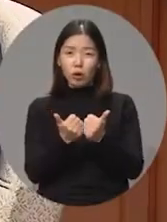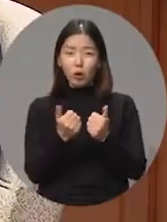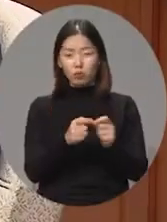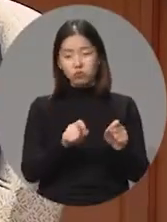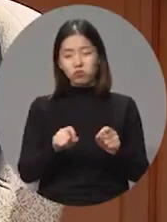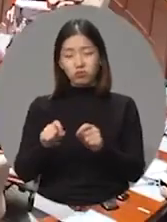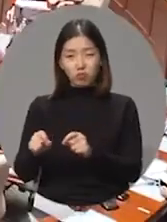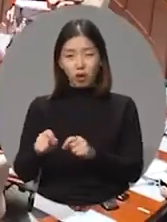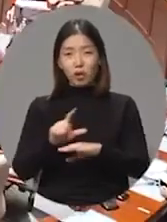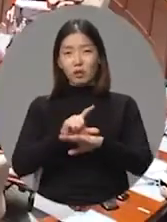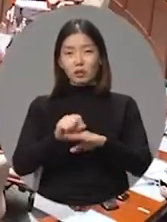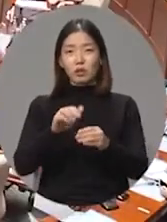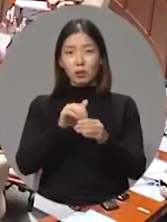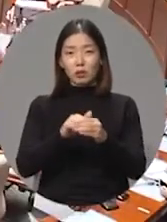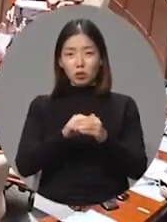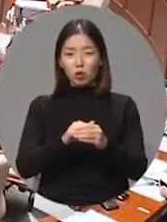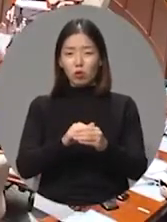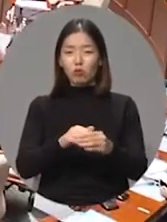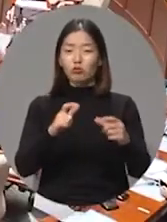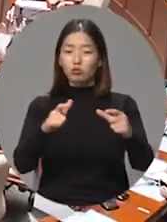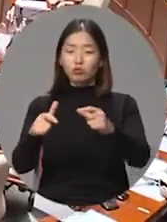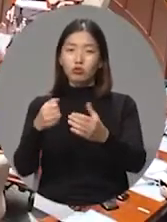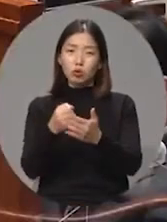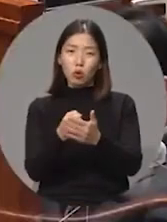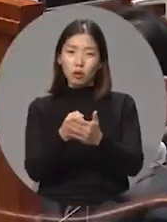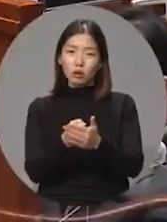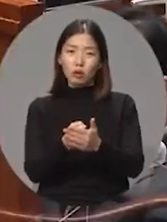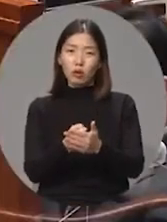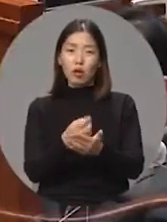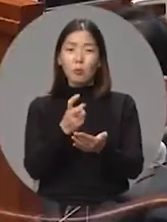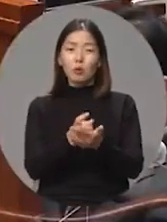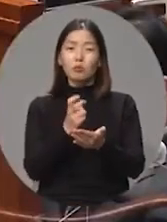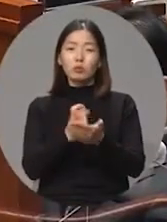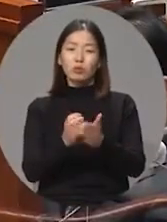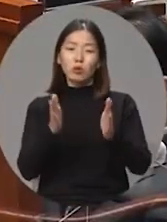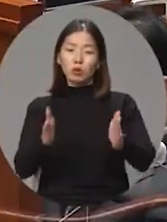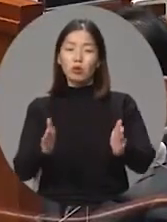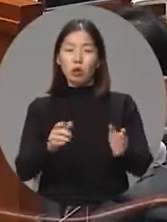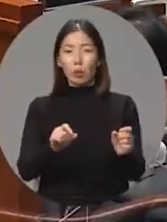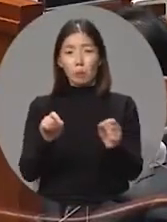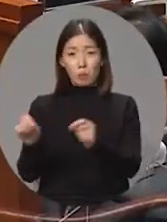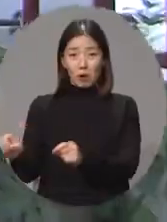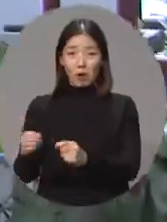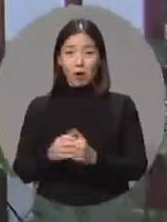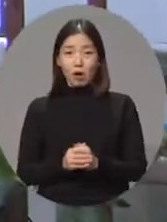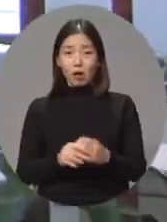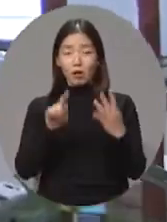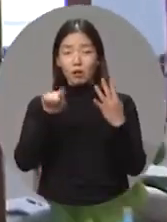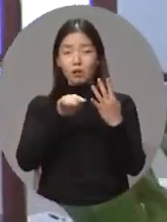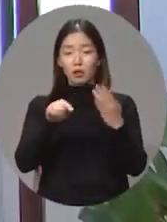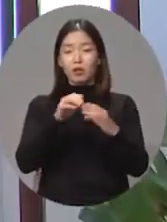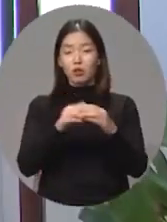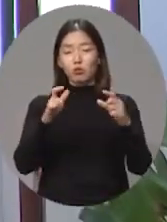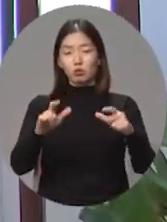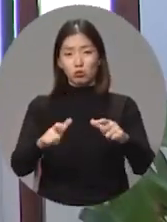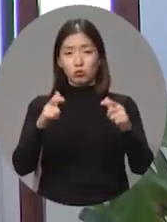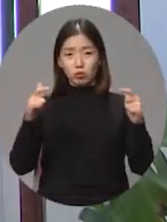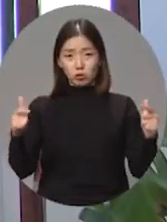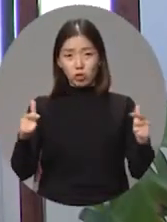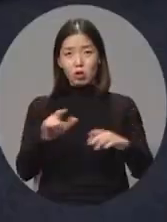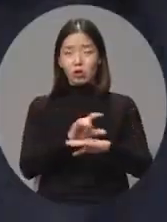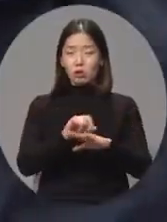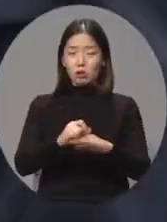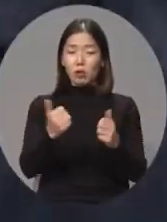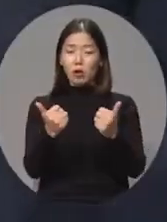늑장으로 지방선거 선거구 획정이 이번에도 법정 기한을 넘기게 되면서 4인 선거구 확대 등